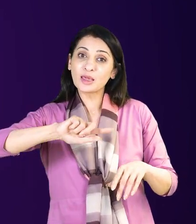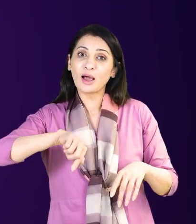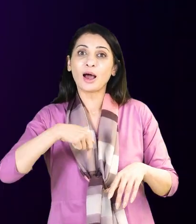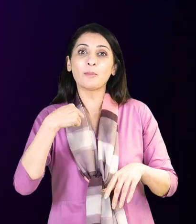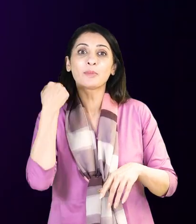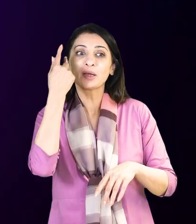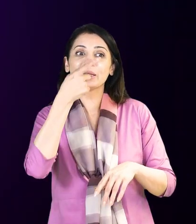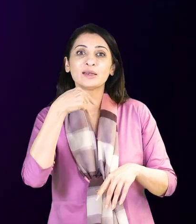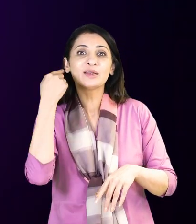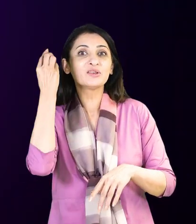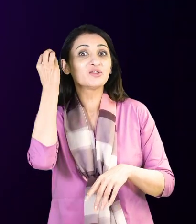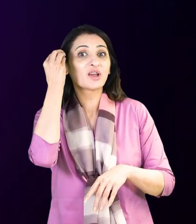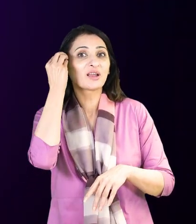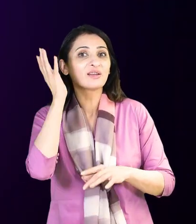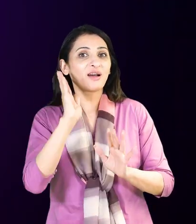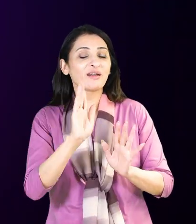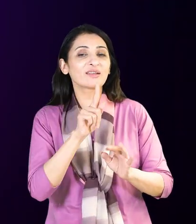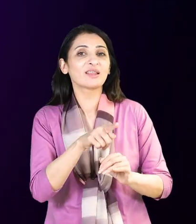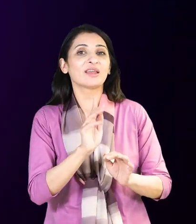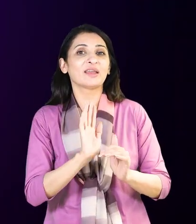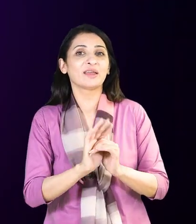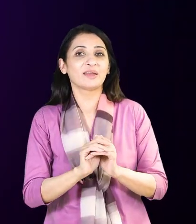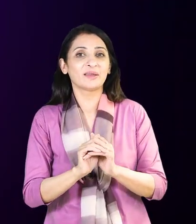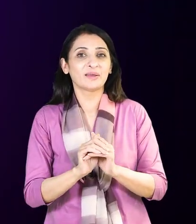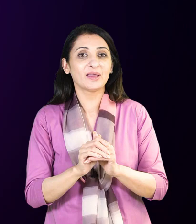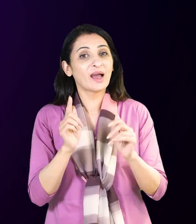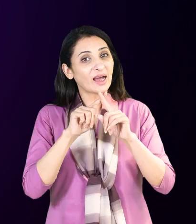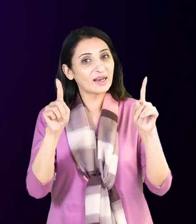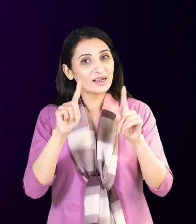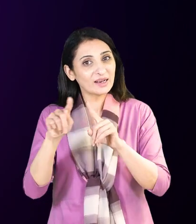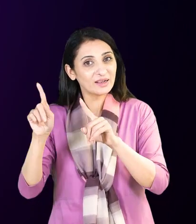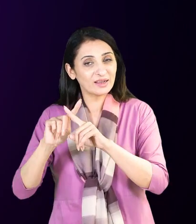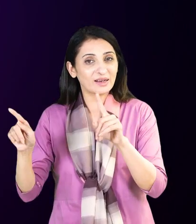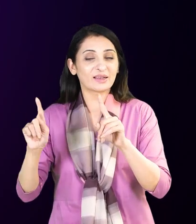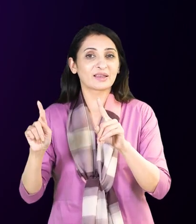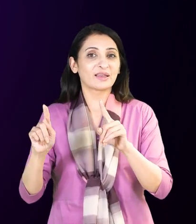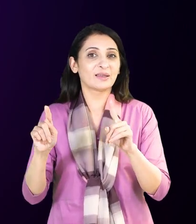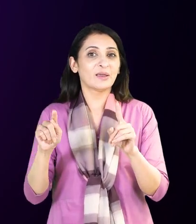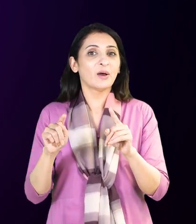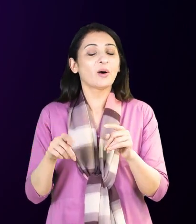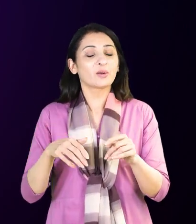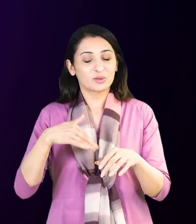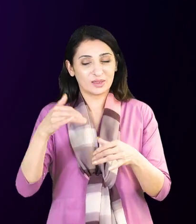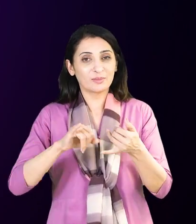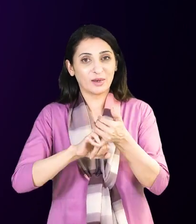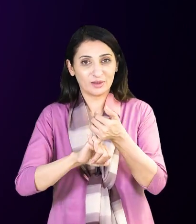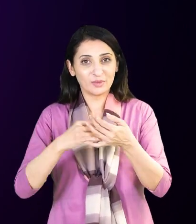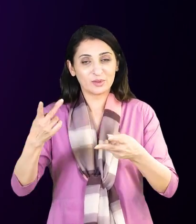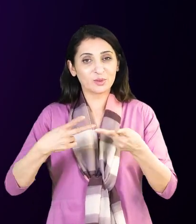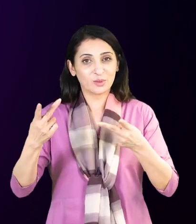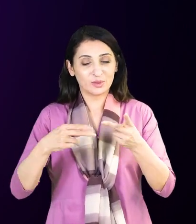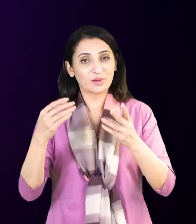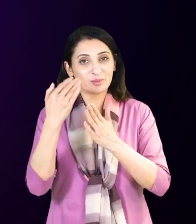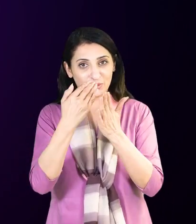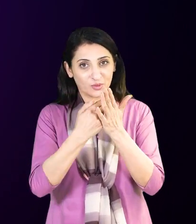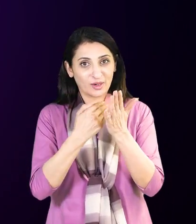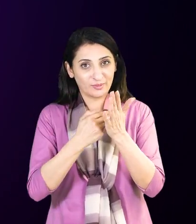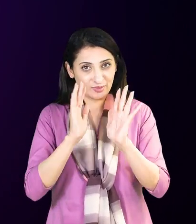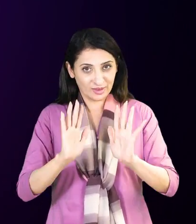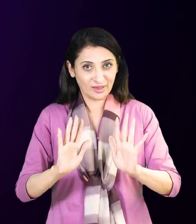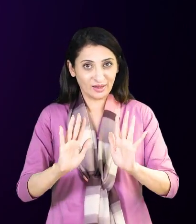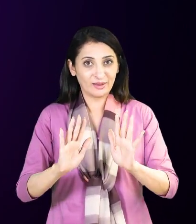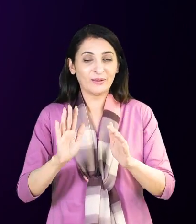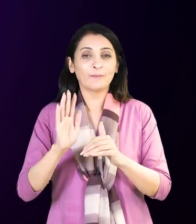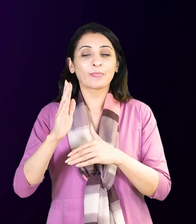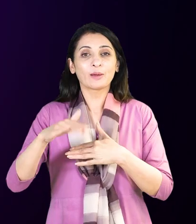do. Little Feet offers a preparatory, that is a school readiness program. First is EYP, then school readiness program